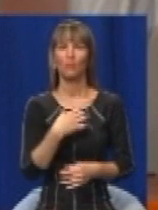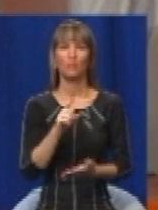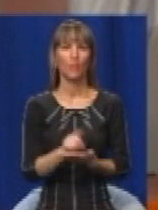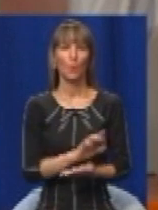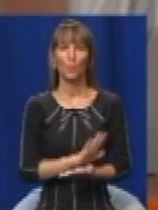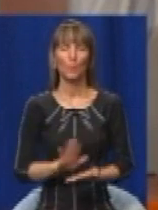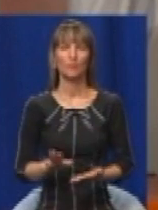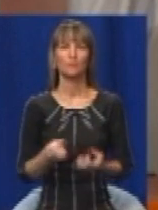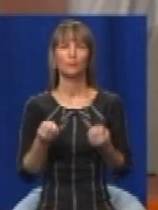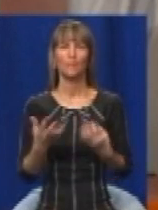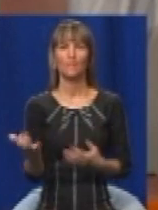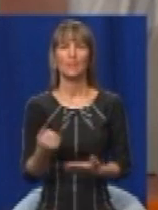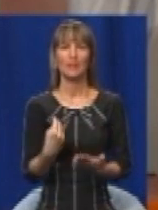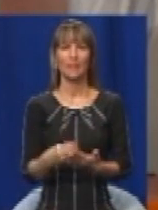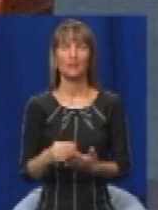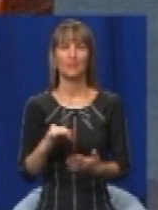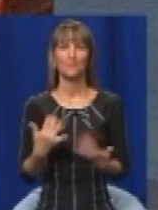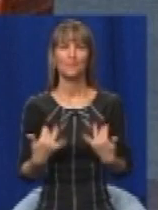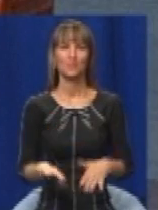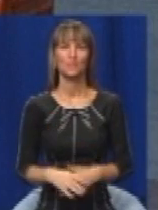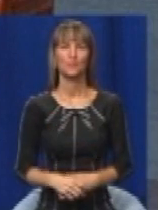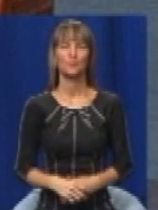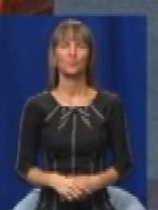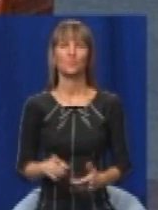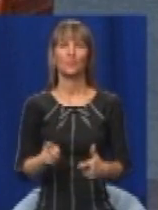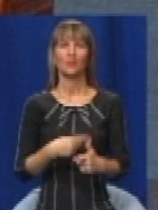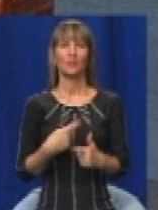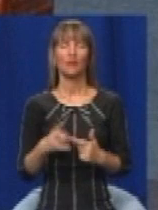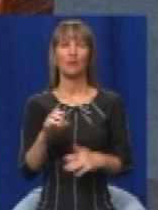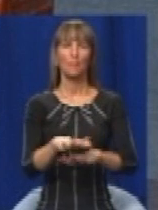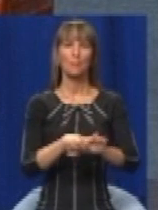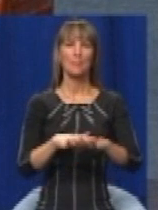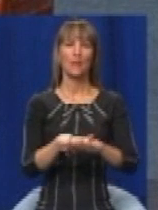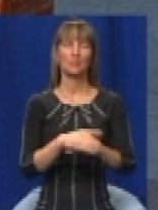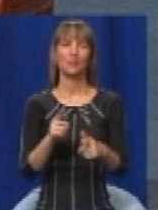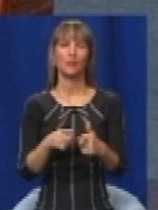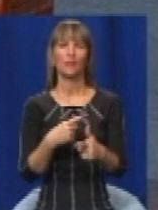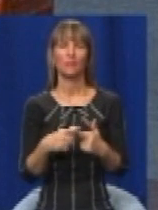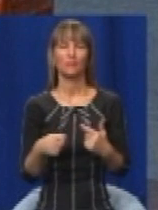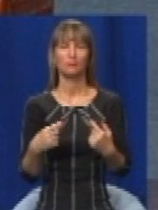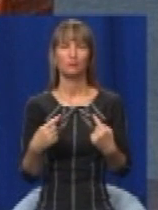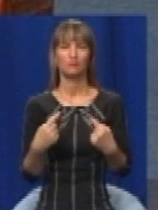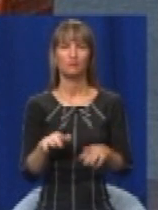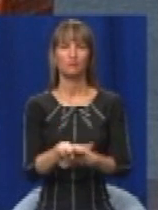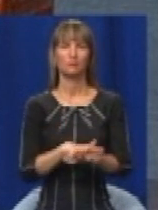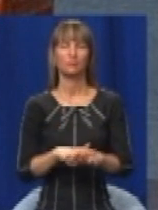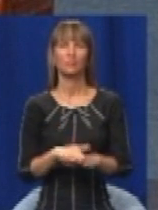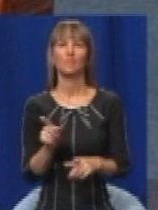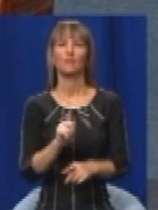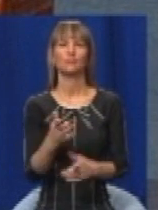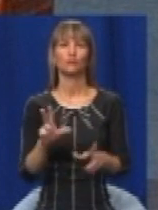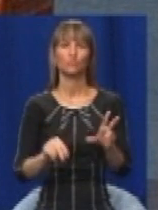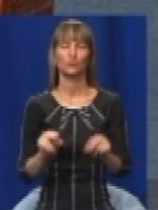що там, просто взяв гроші і все. Або на базарі, чи на ринку, от люди, як ти, як